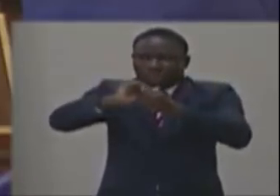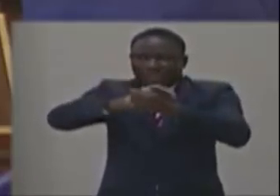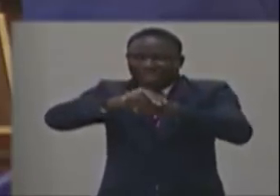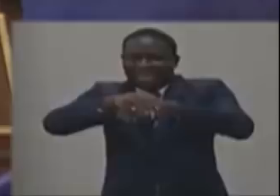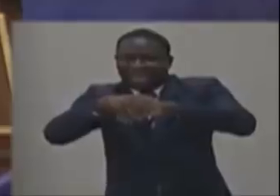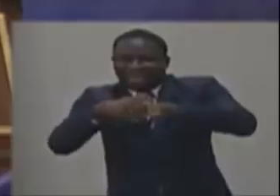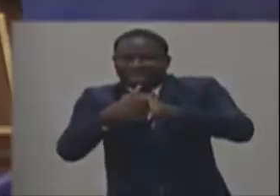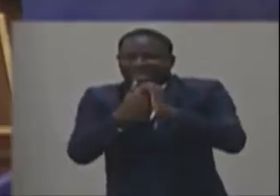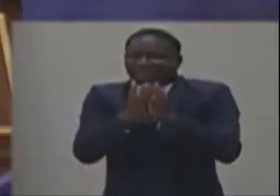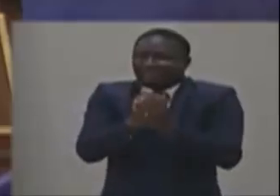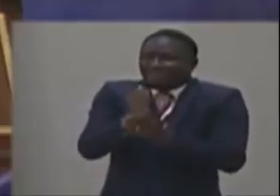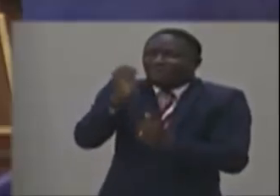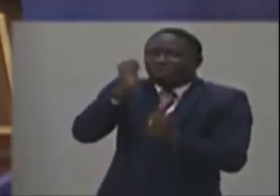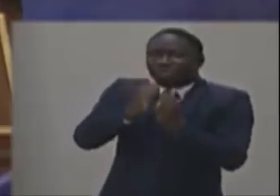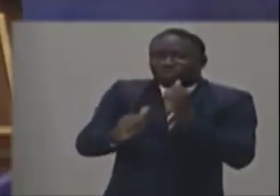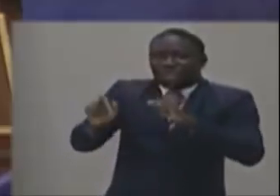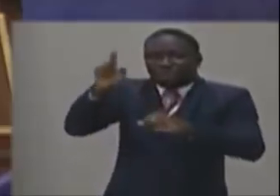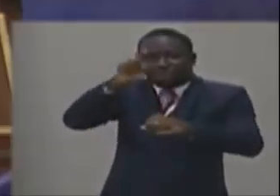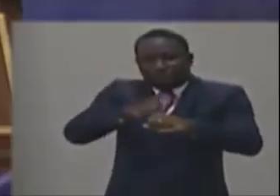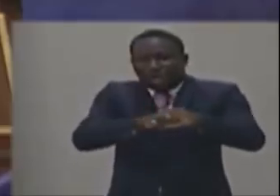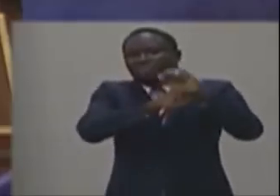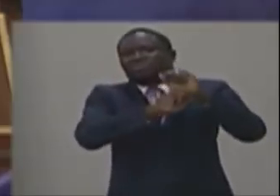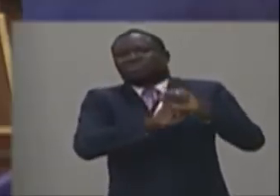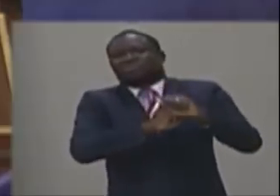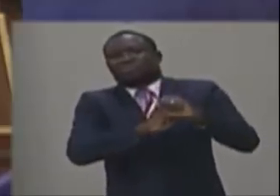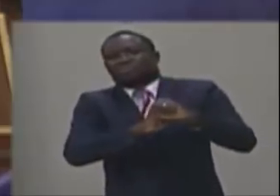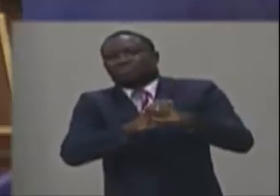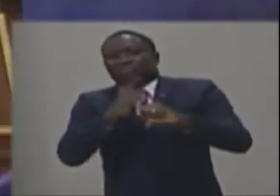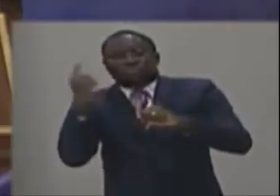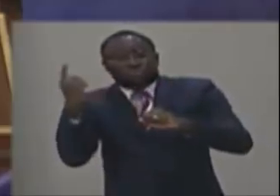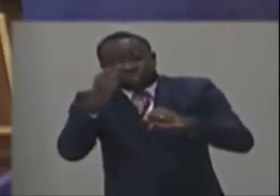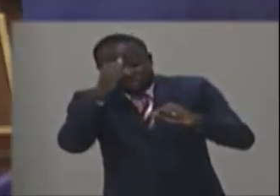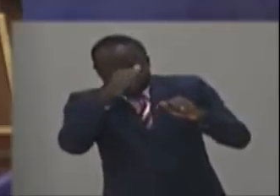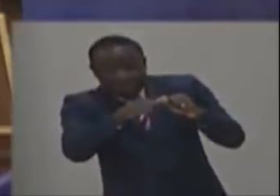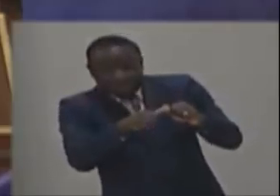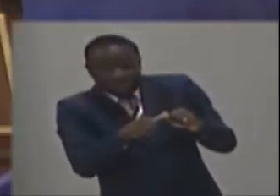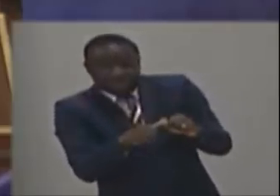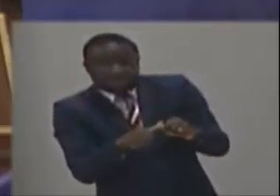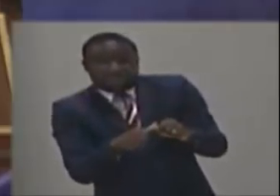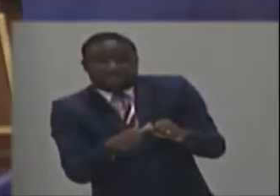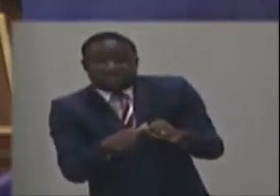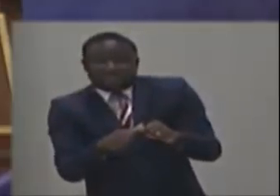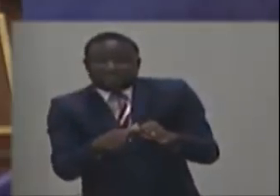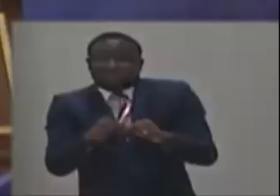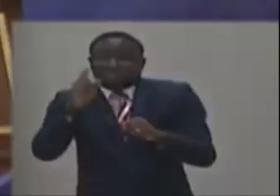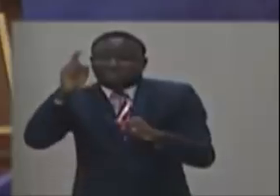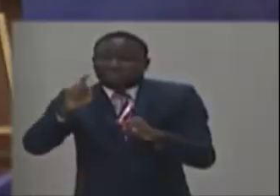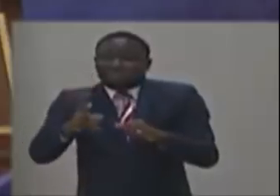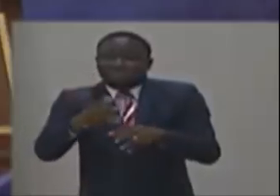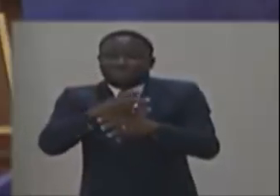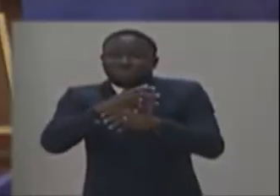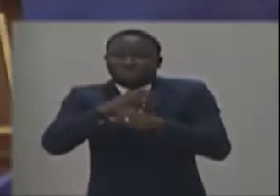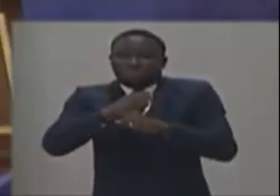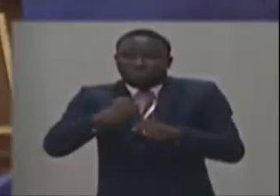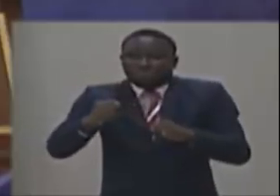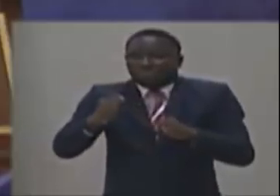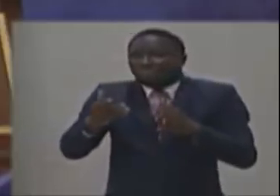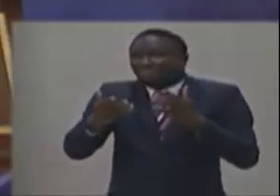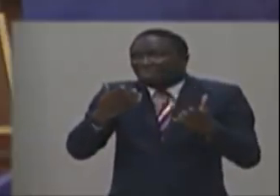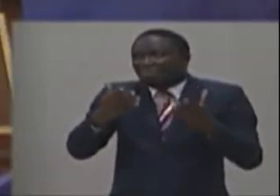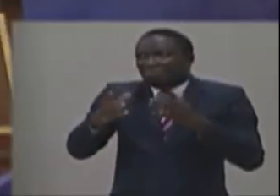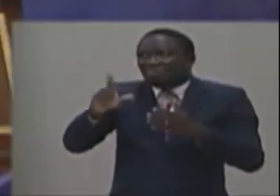Lavez-nous de temps en temps, mais toujours songer fort nous prend